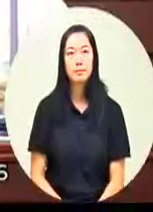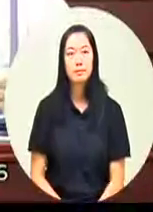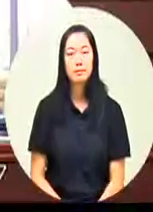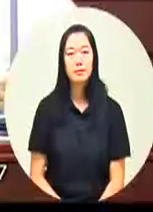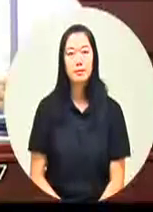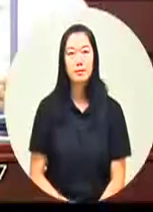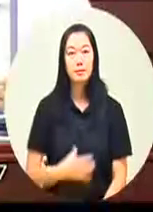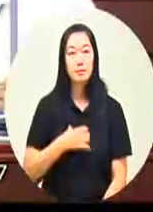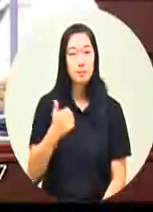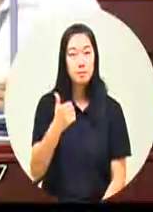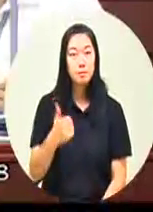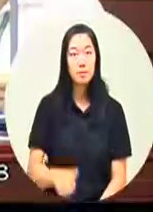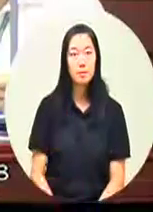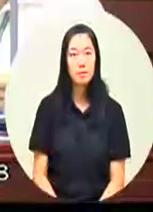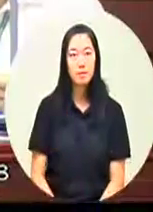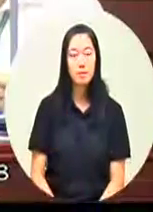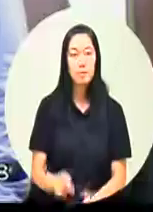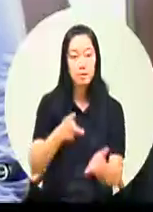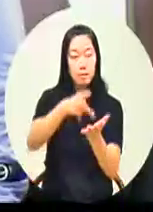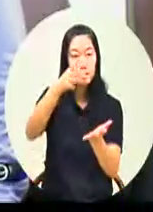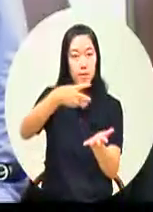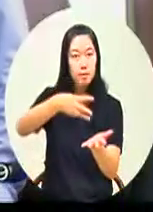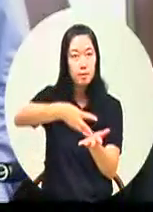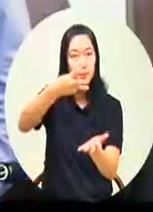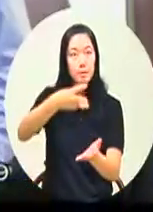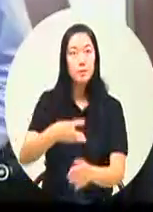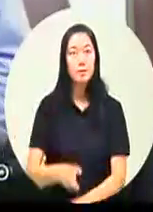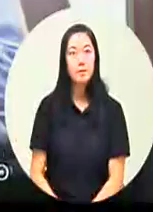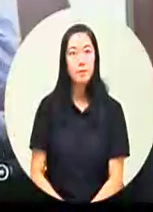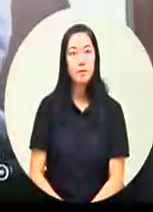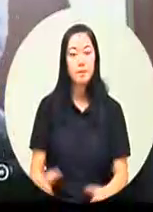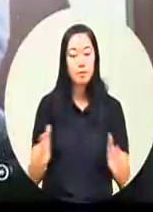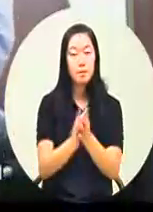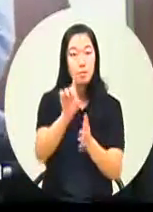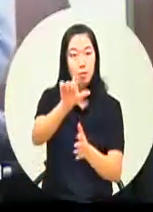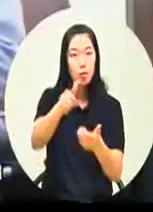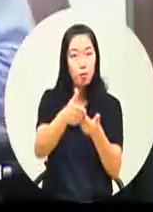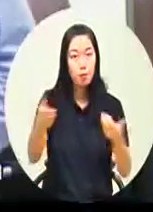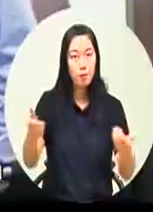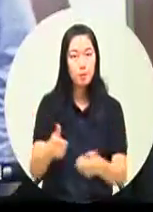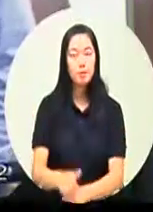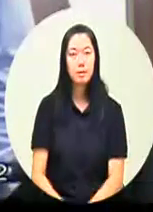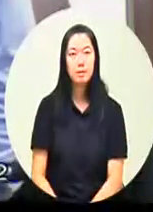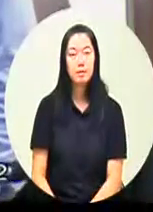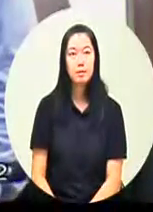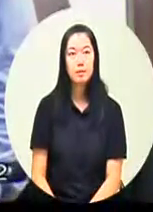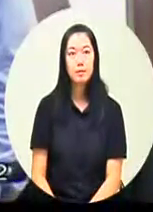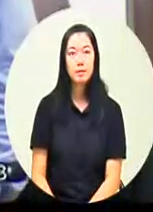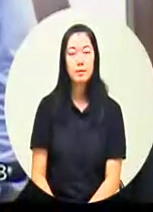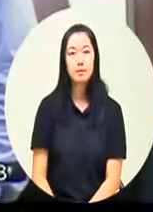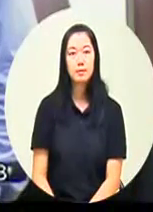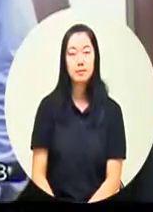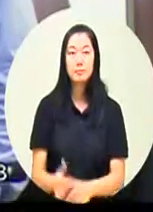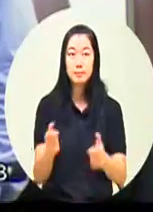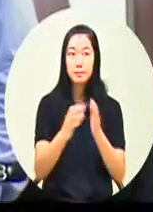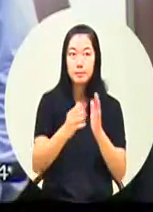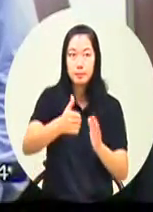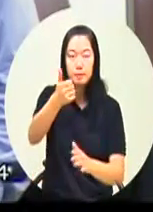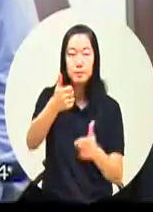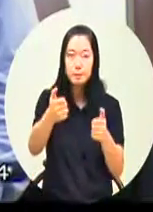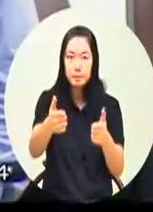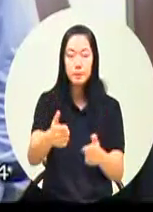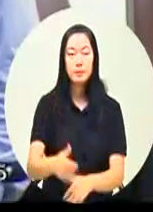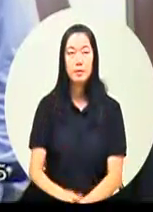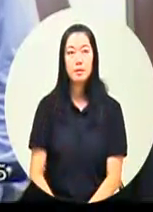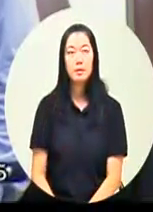们吴议员接着二次三次一共15分钟。 然后刚刚谢谢局长的精准的答